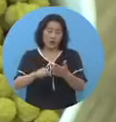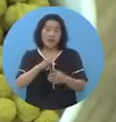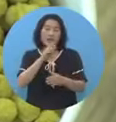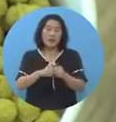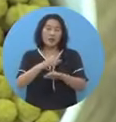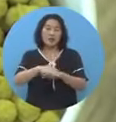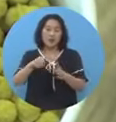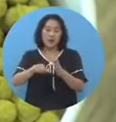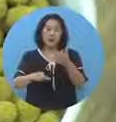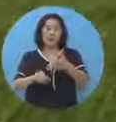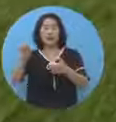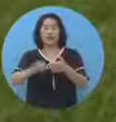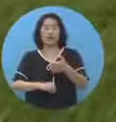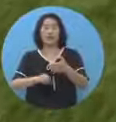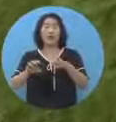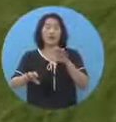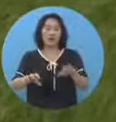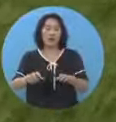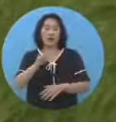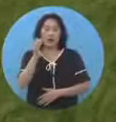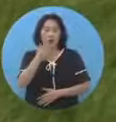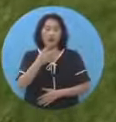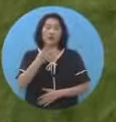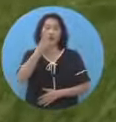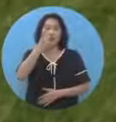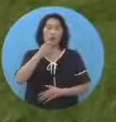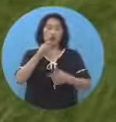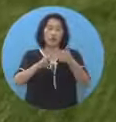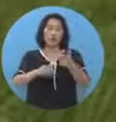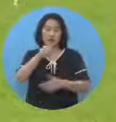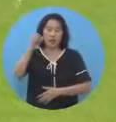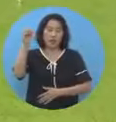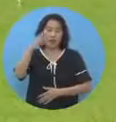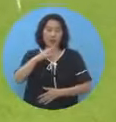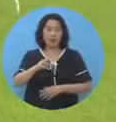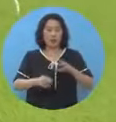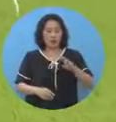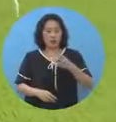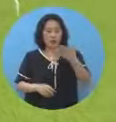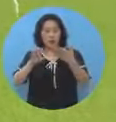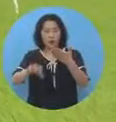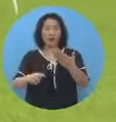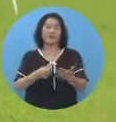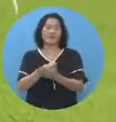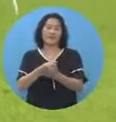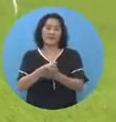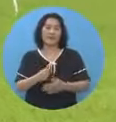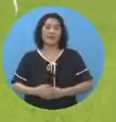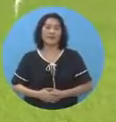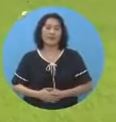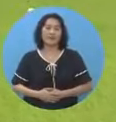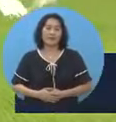가운데 친환경 농산물이 50%인 마을로 여수, 순천, 나주, 광양 등 29곳이 지정돼